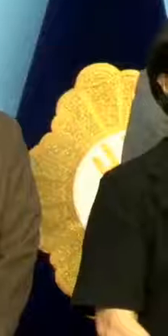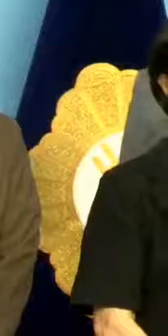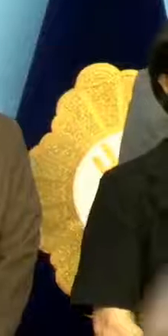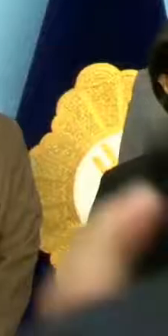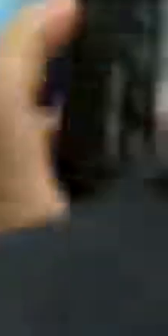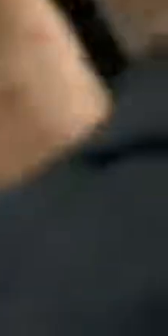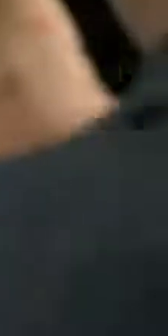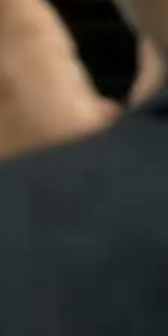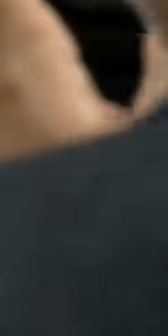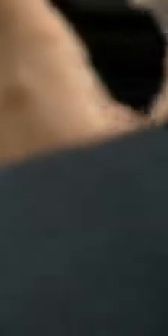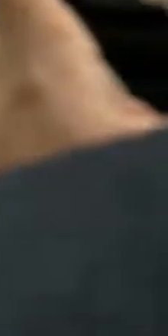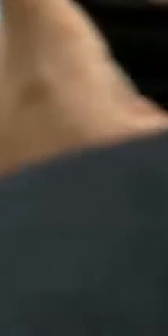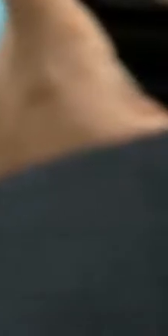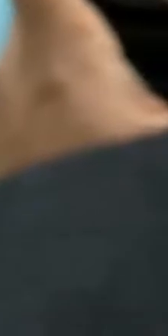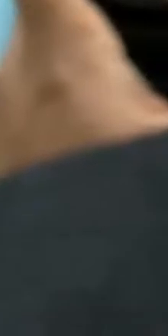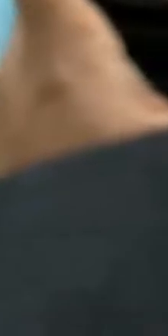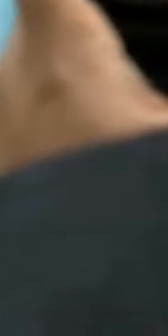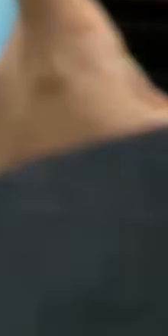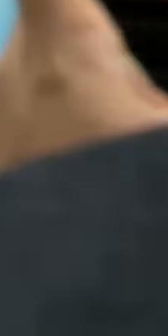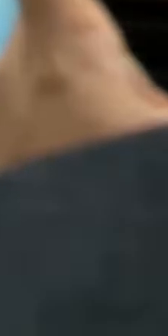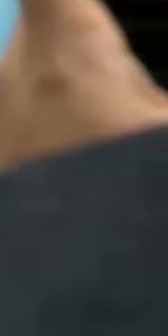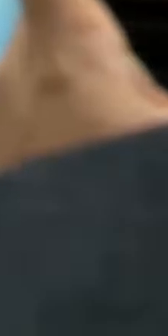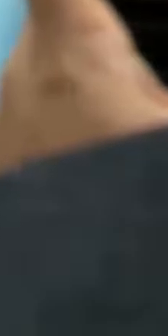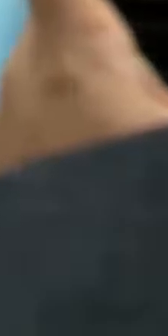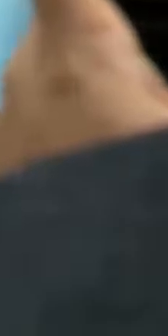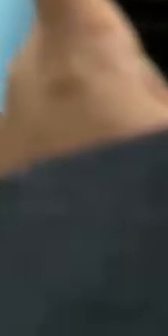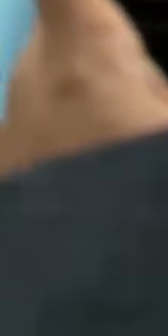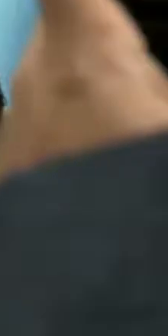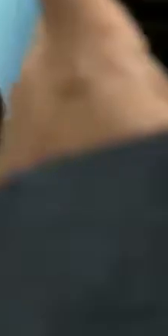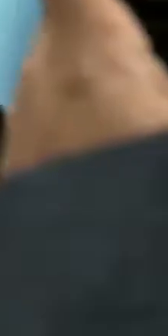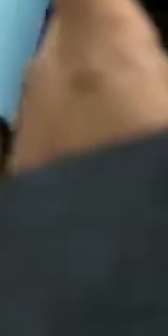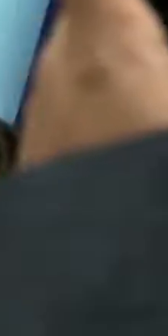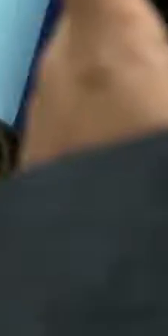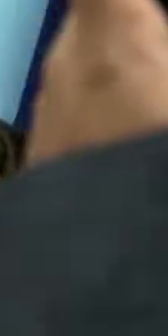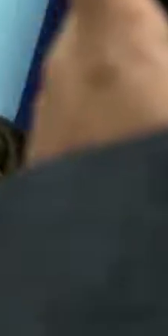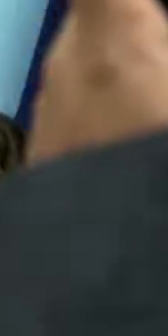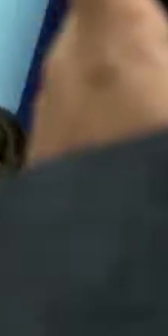다른 소개 있습니까 자력 04